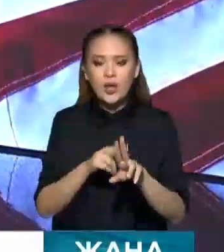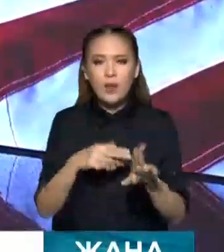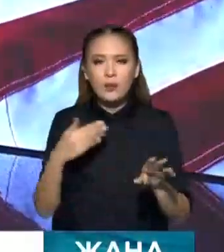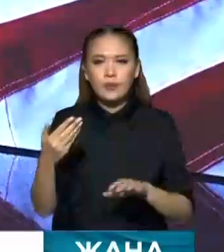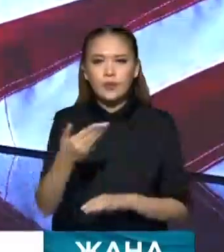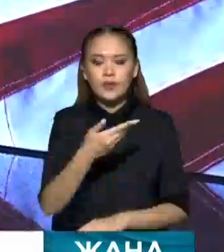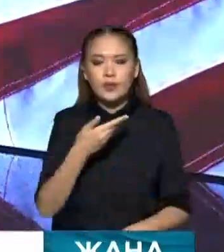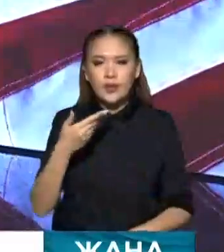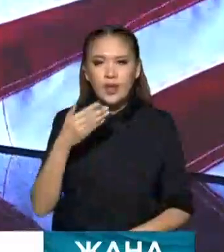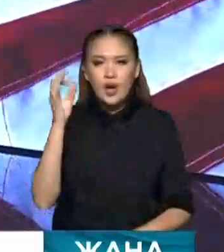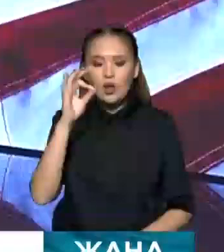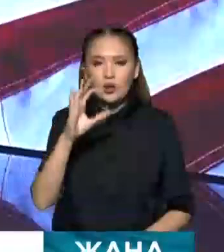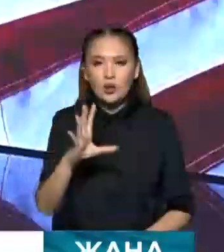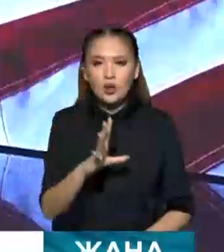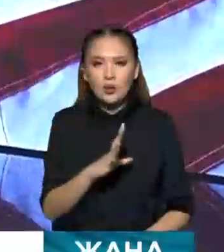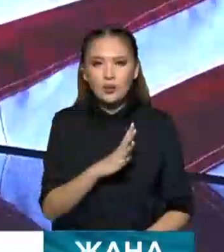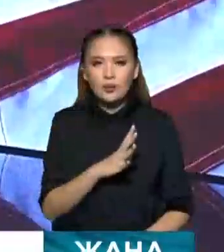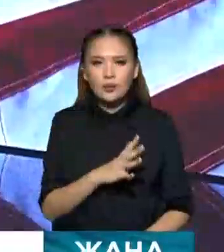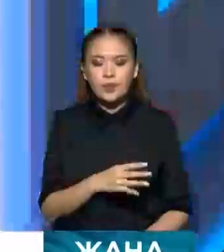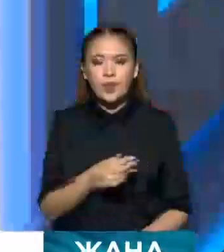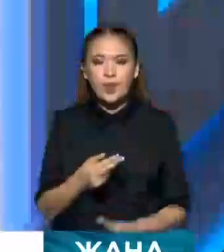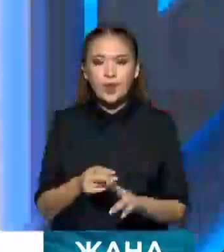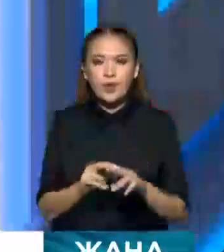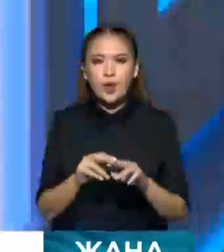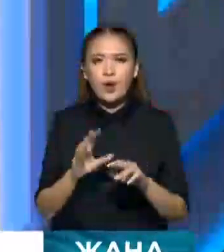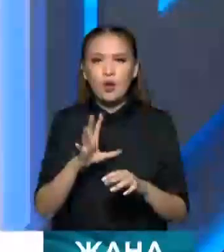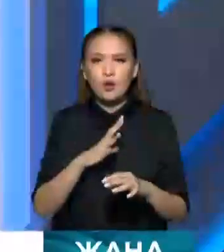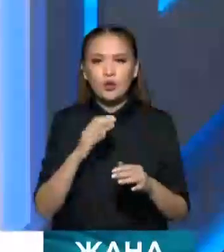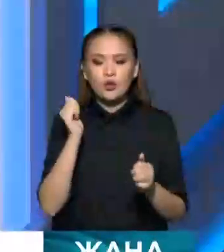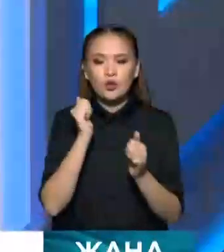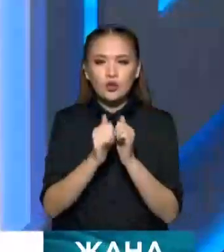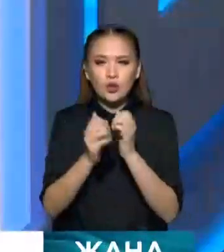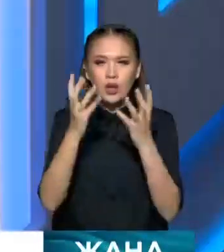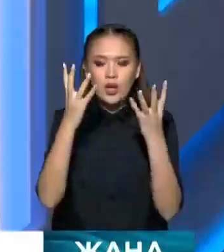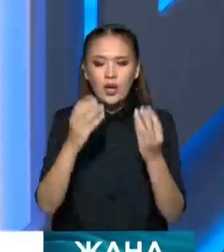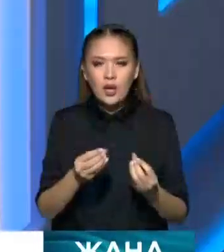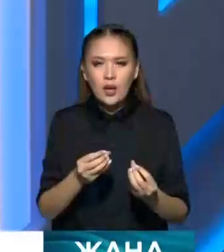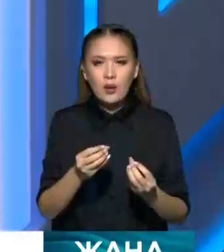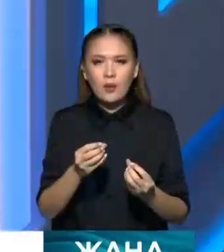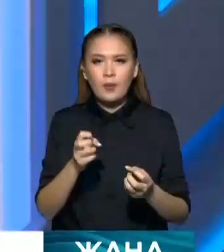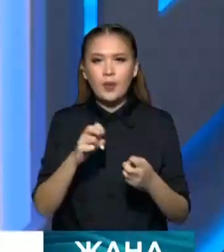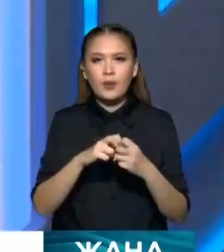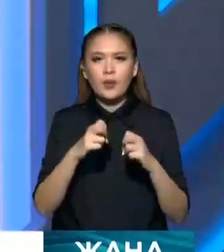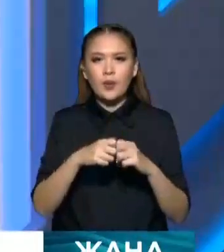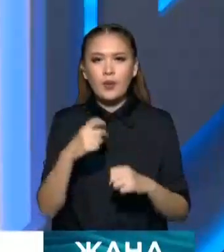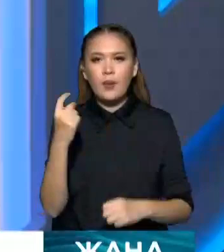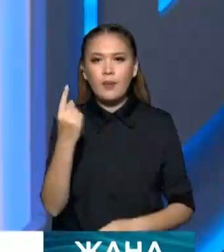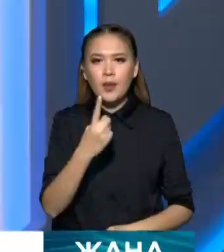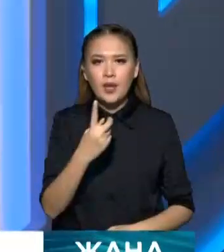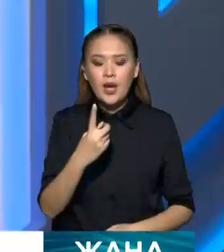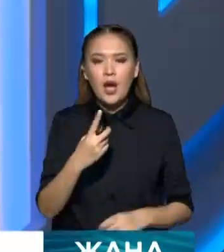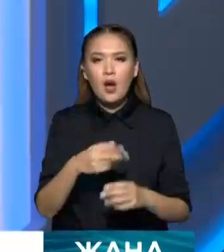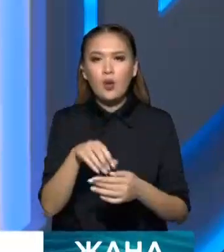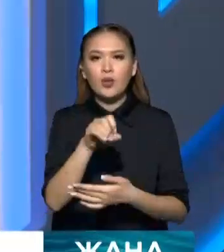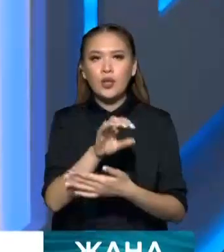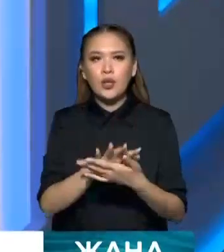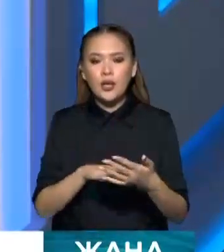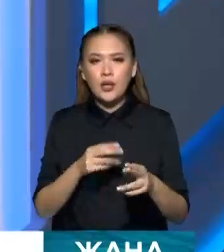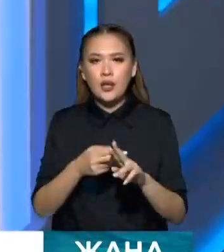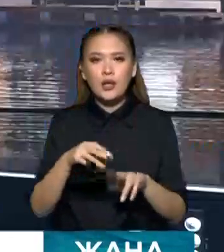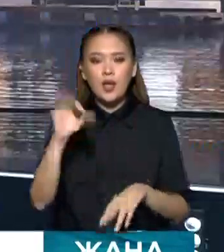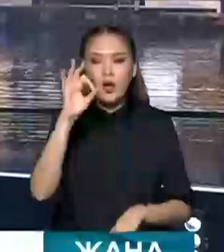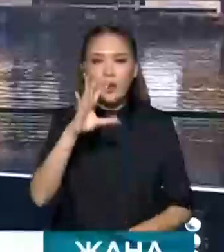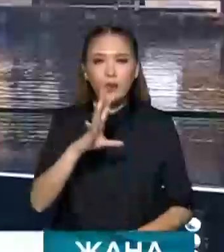бас ассамблеяның өтіп жатқан күн тәртібіндегі өзекті мәселелердің тақырыптарының бірі. Одан кейін тағы да айтылып жатқан